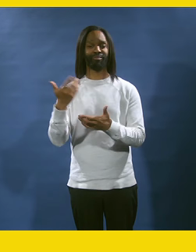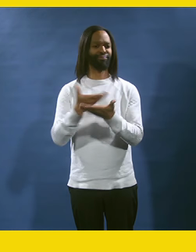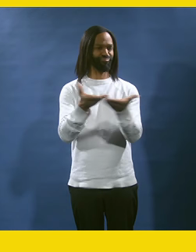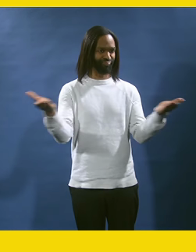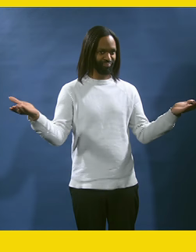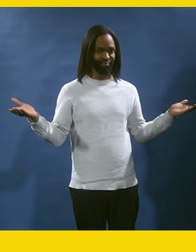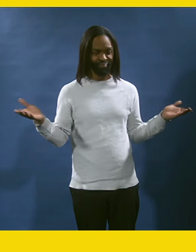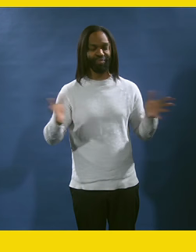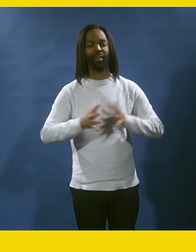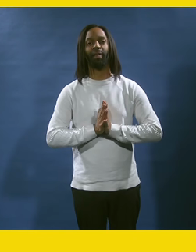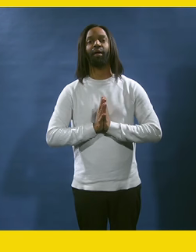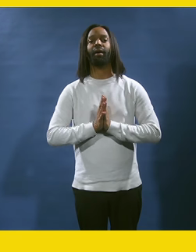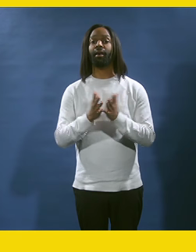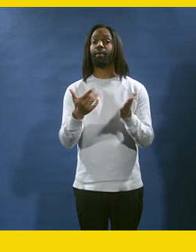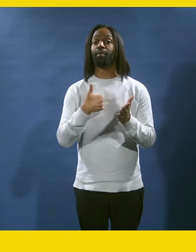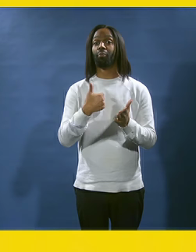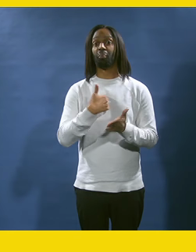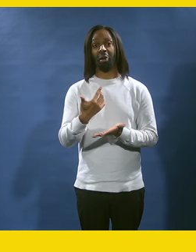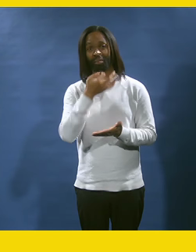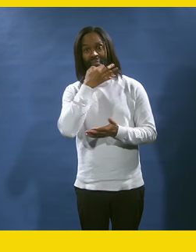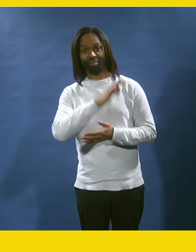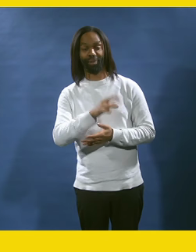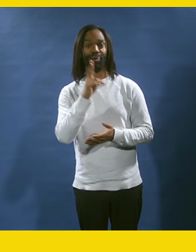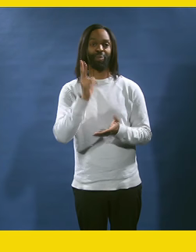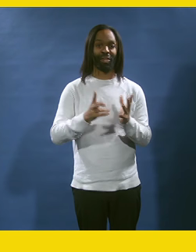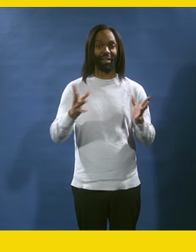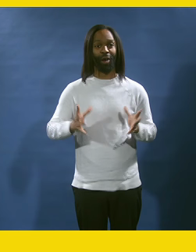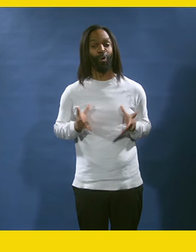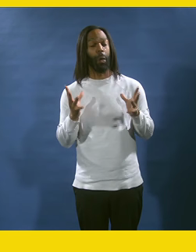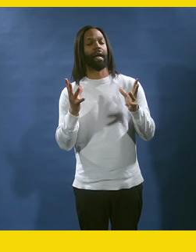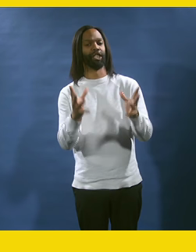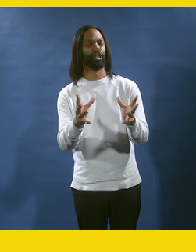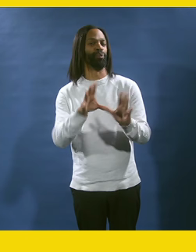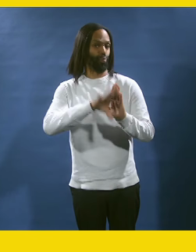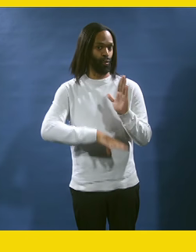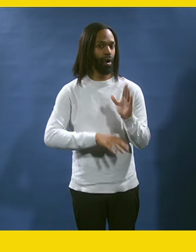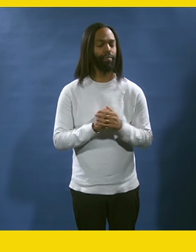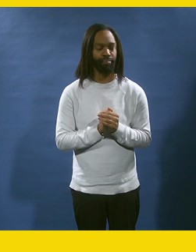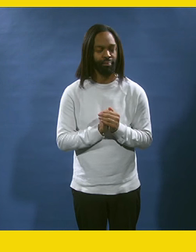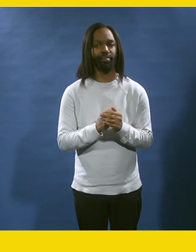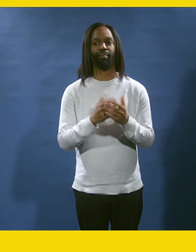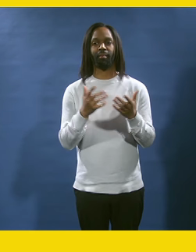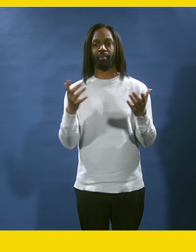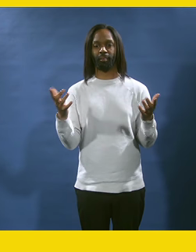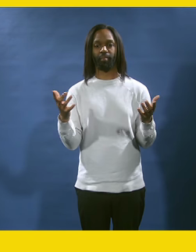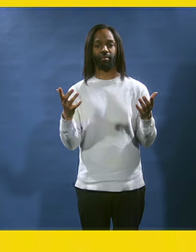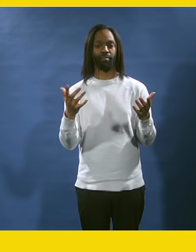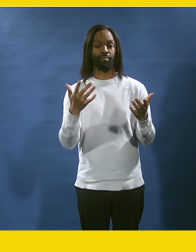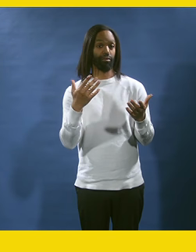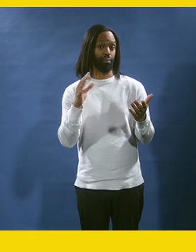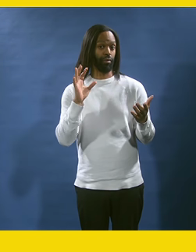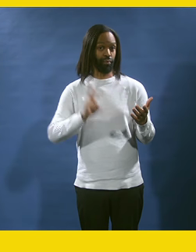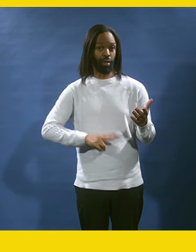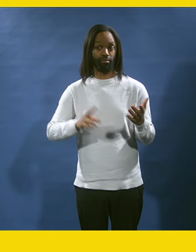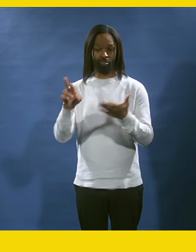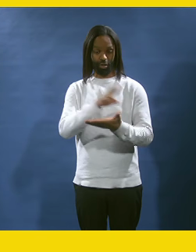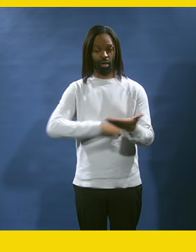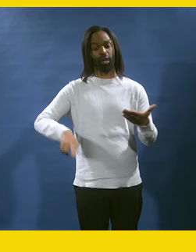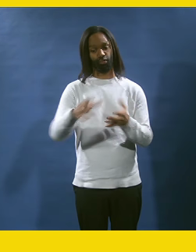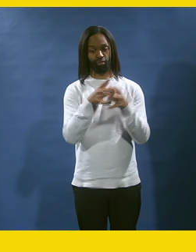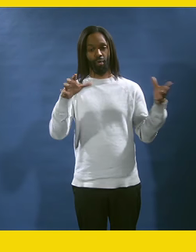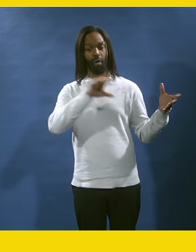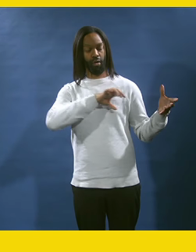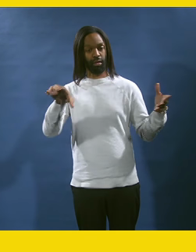revenir avec un discours peut-être moins engagé, mais peut-être à l'image de ce que fait la région Grand Est, en